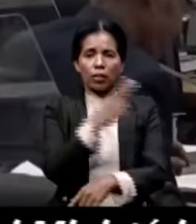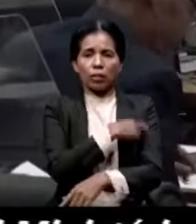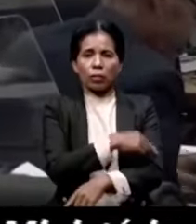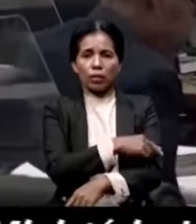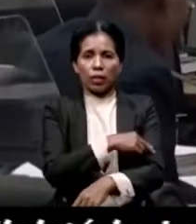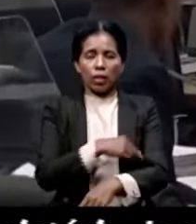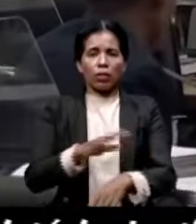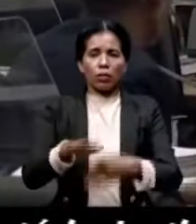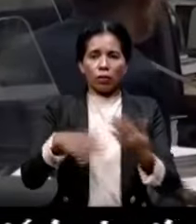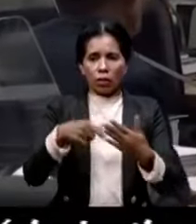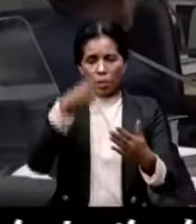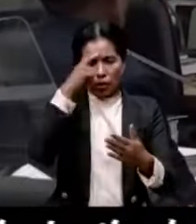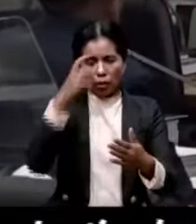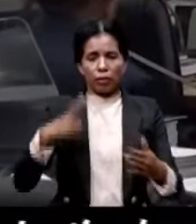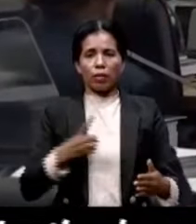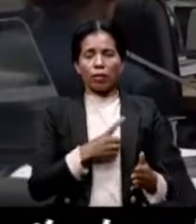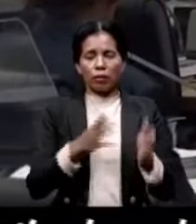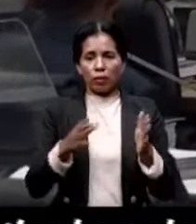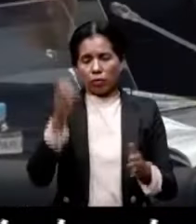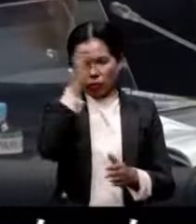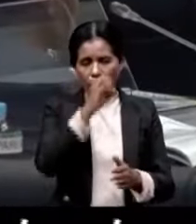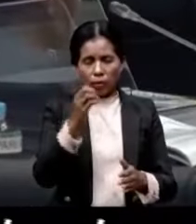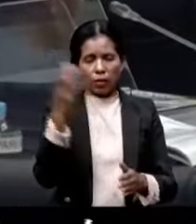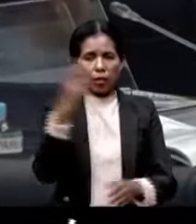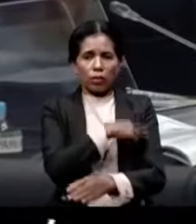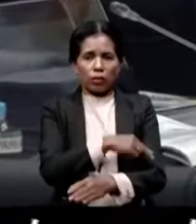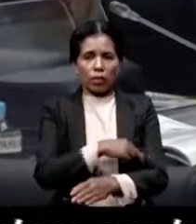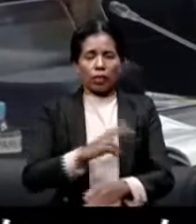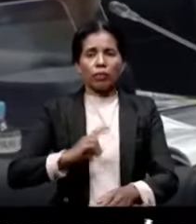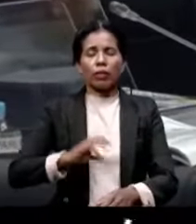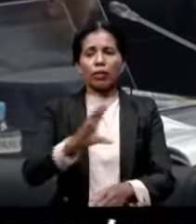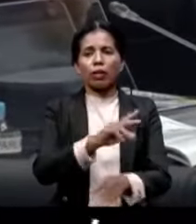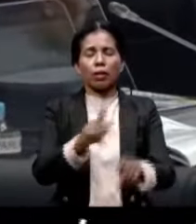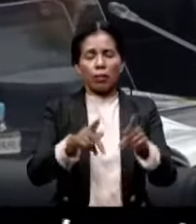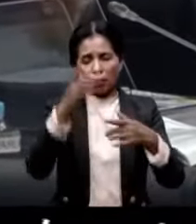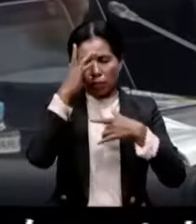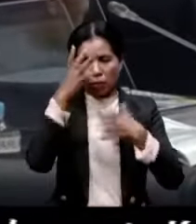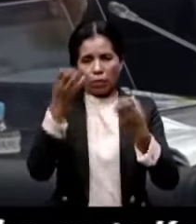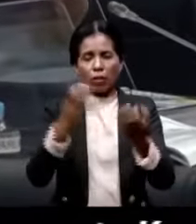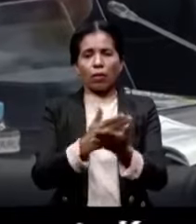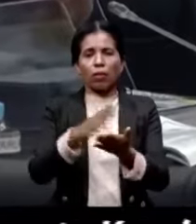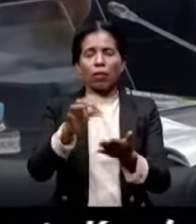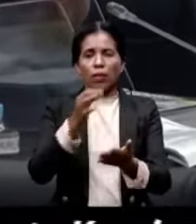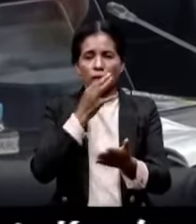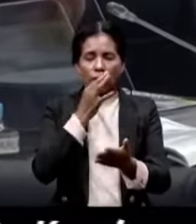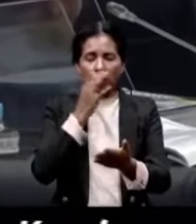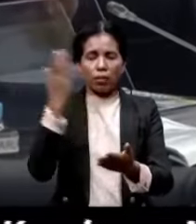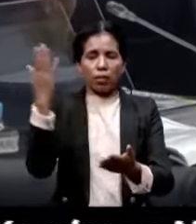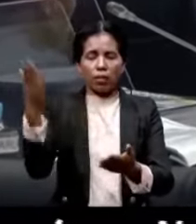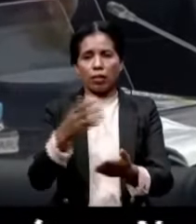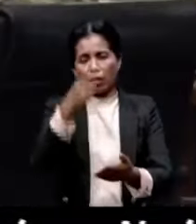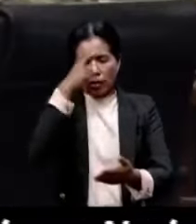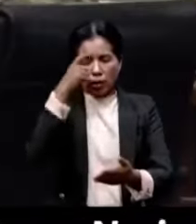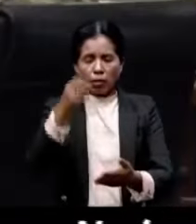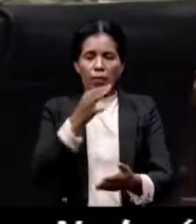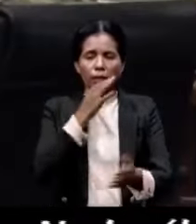no centro saúde sira tamba tuir deputada neni observação ia centro saúde Veracruz pasiente sira barak maksosa fali hahan iha liur tamba hahan